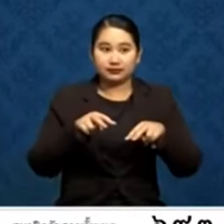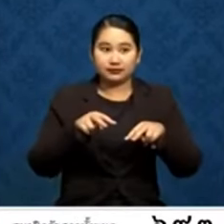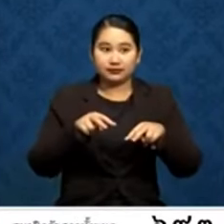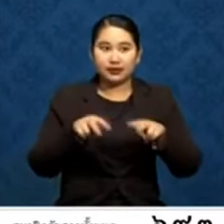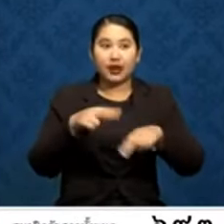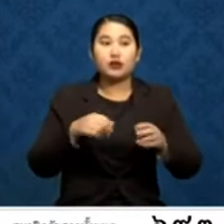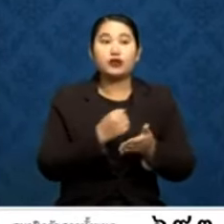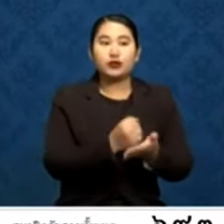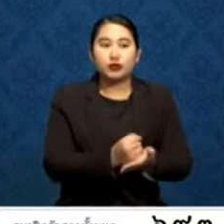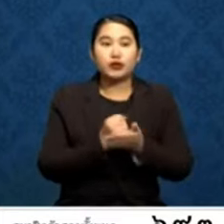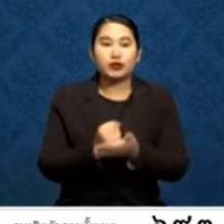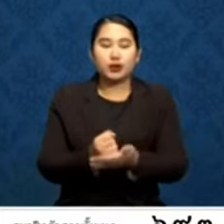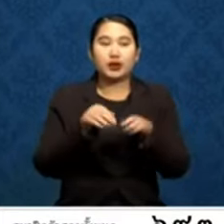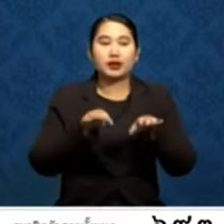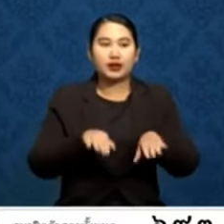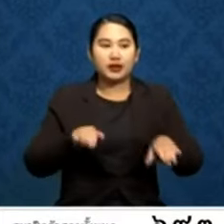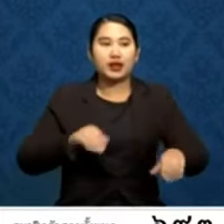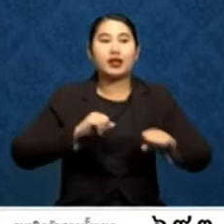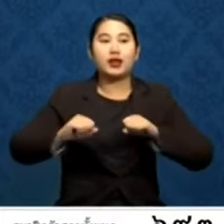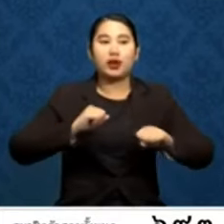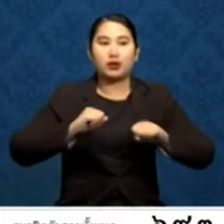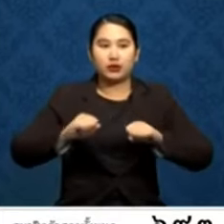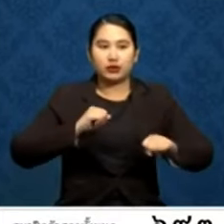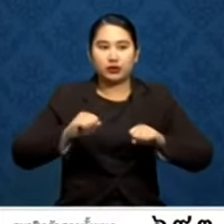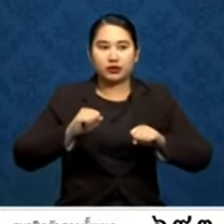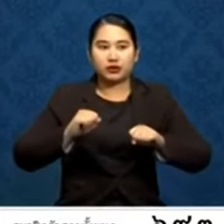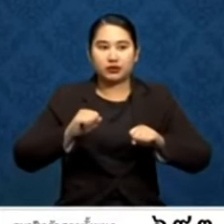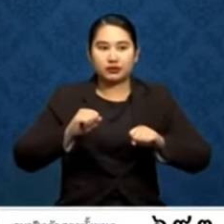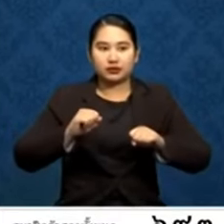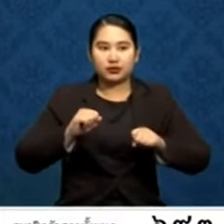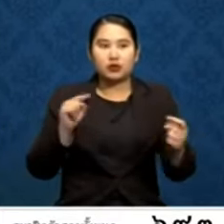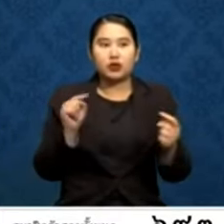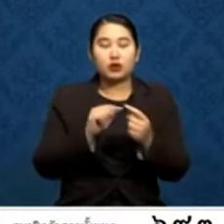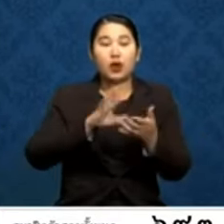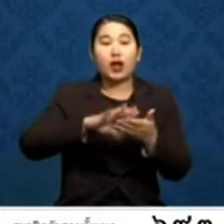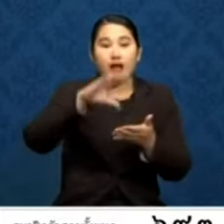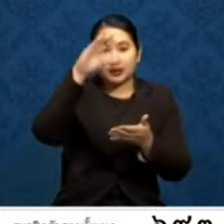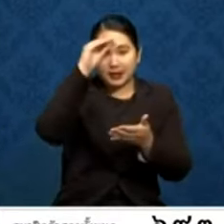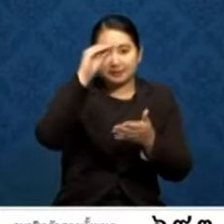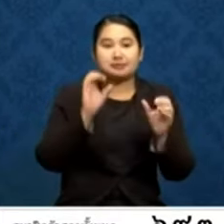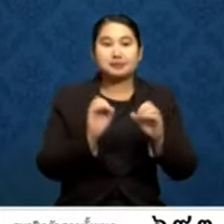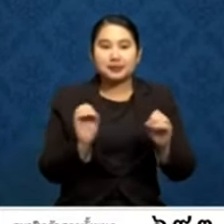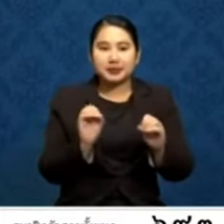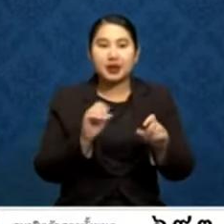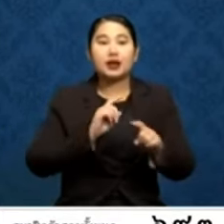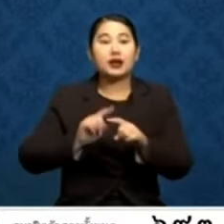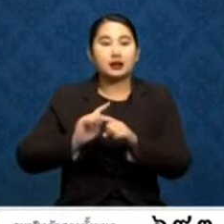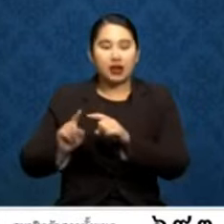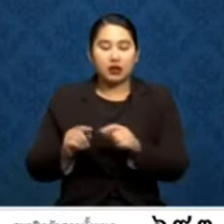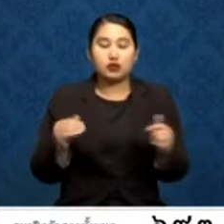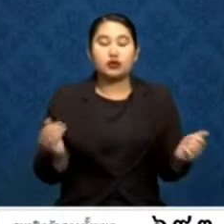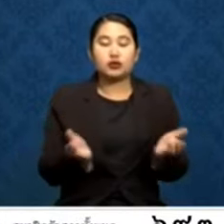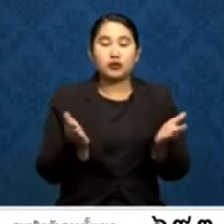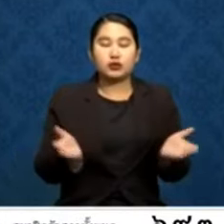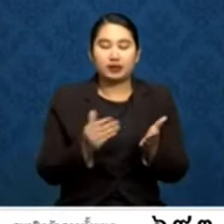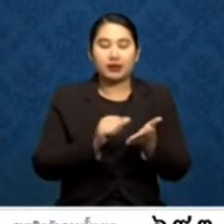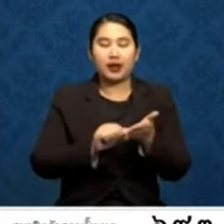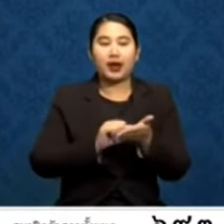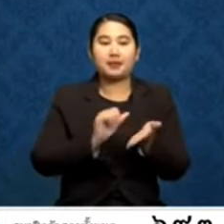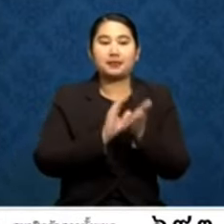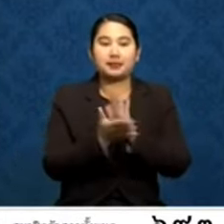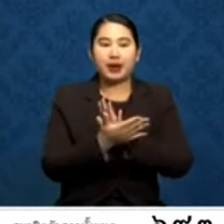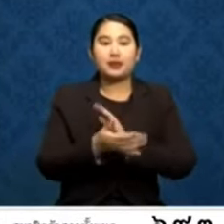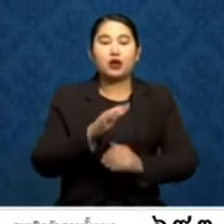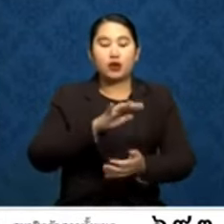และช่วยเหลือเด็กและเยาวชนที่หลุดจากระบบการศึกษาพร้อมทั้งส่งเสริมการปฏิรูประบบอ